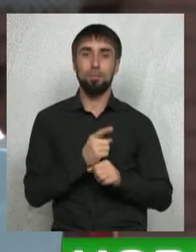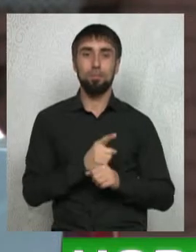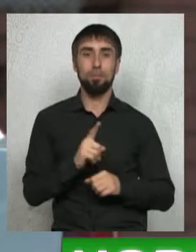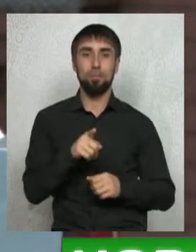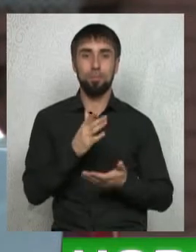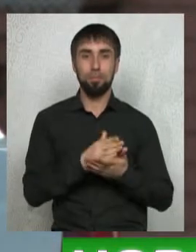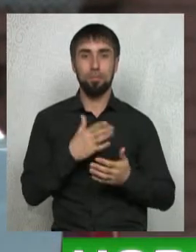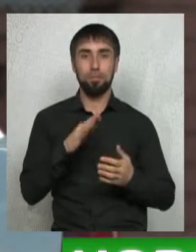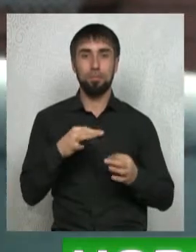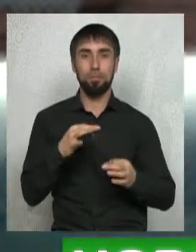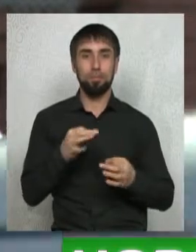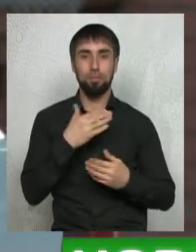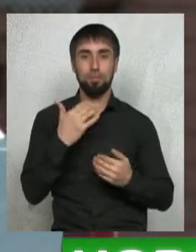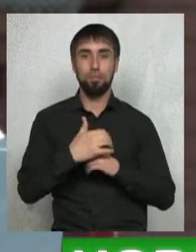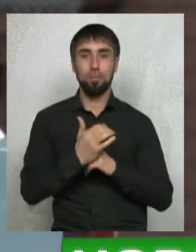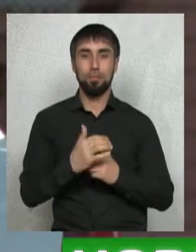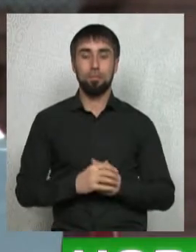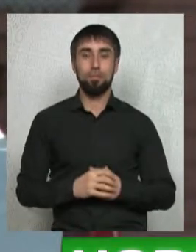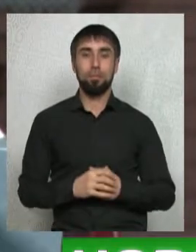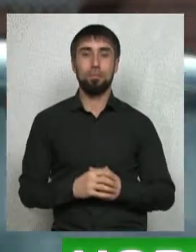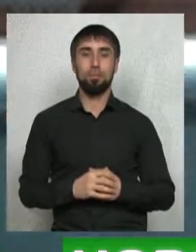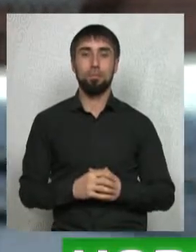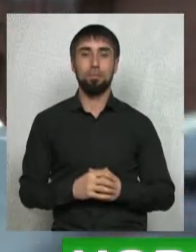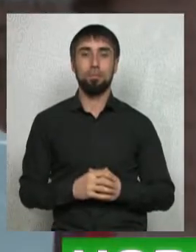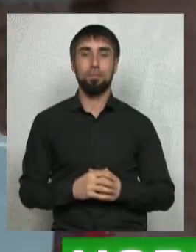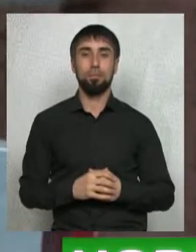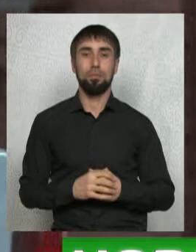машине? Багажник.